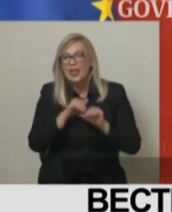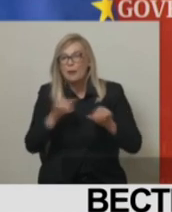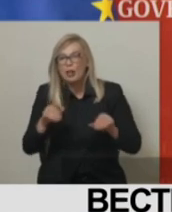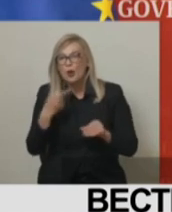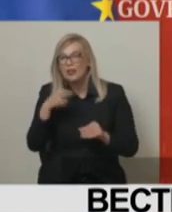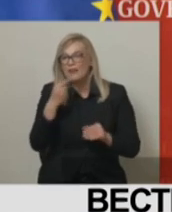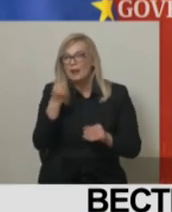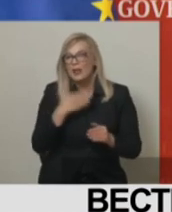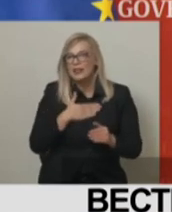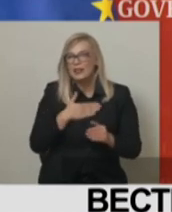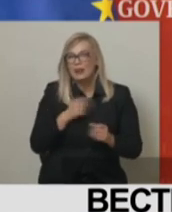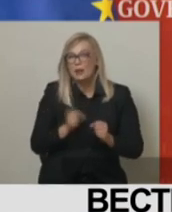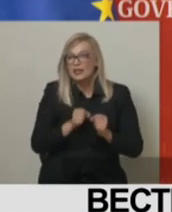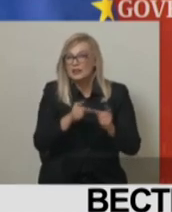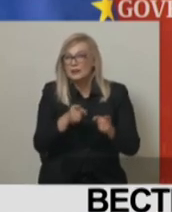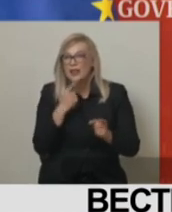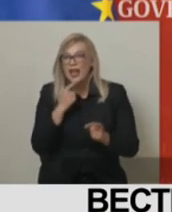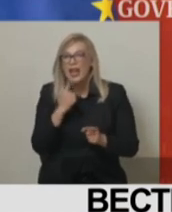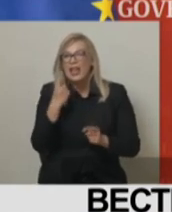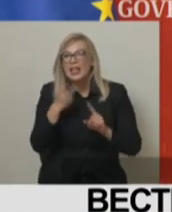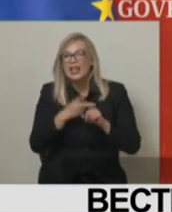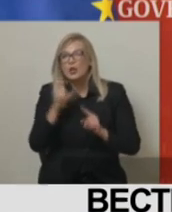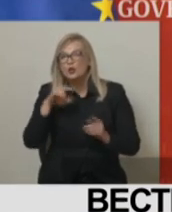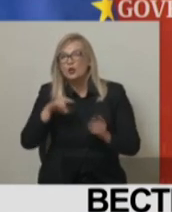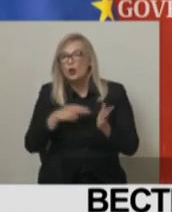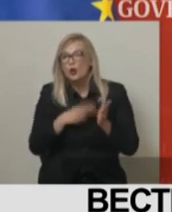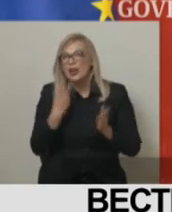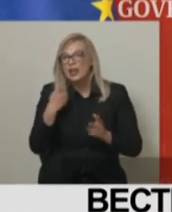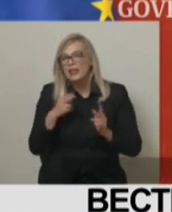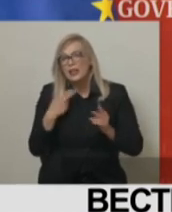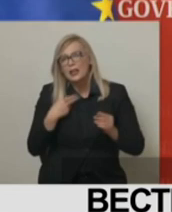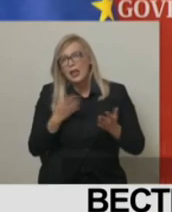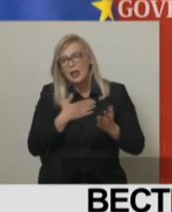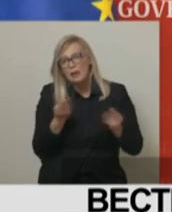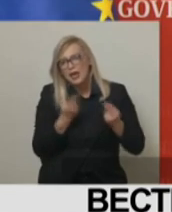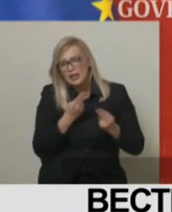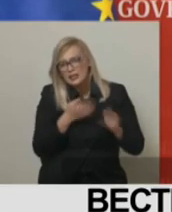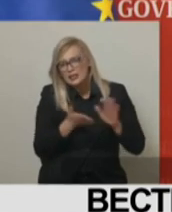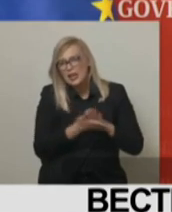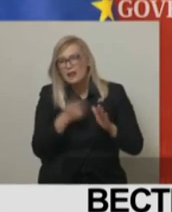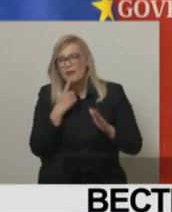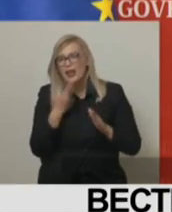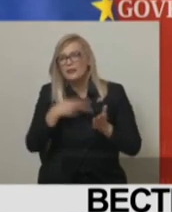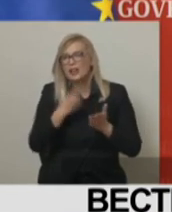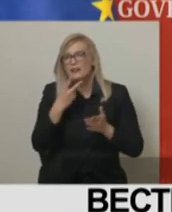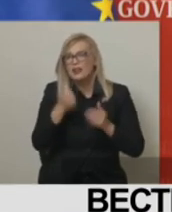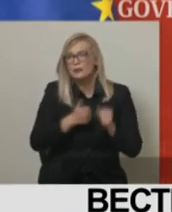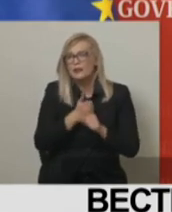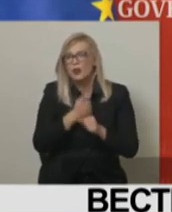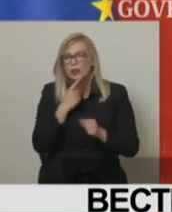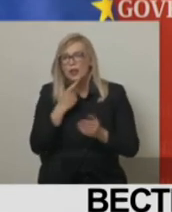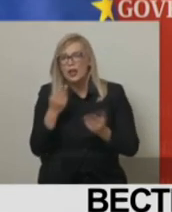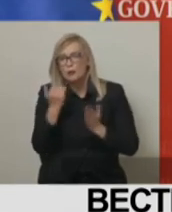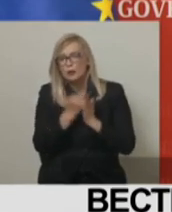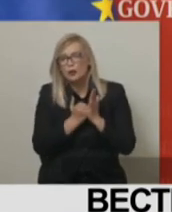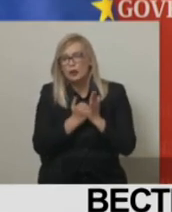имаме за да се испратат сега инсулините, а да остане резерва во 2021 година од таа програма која што е иста и